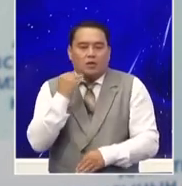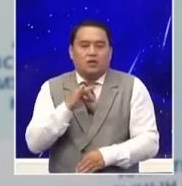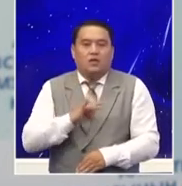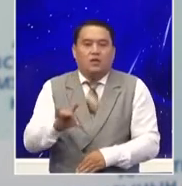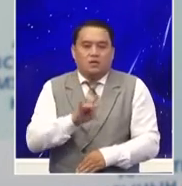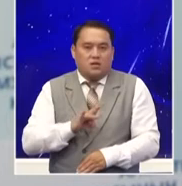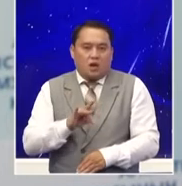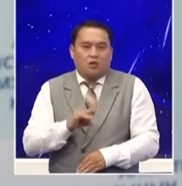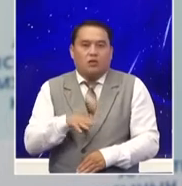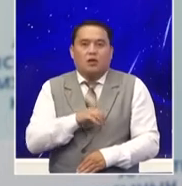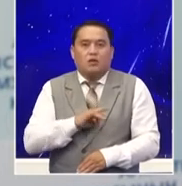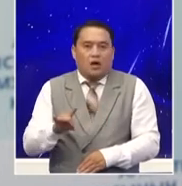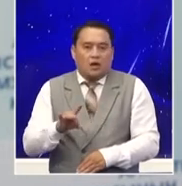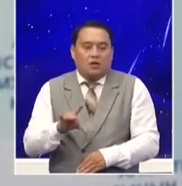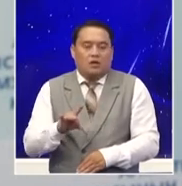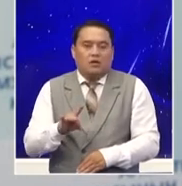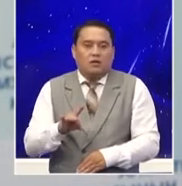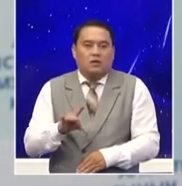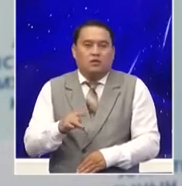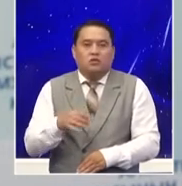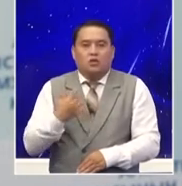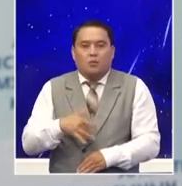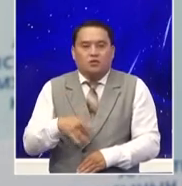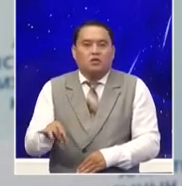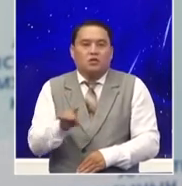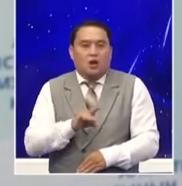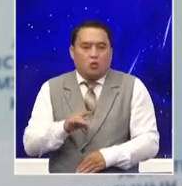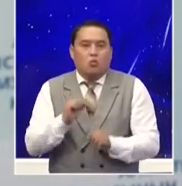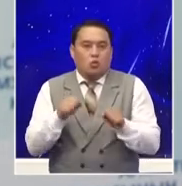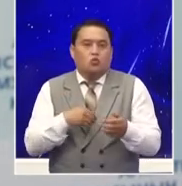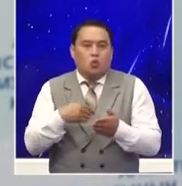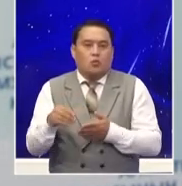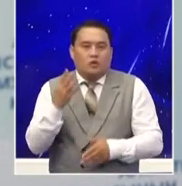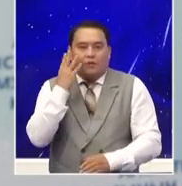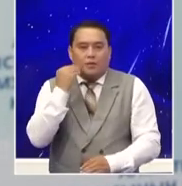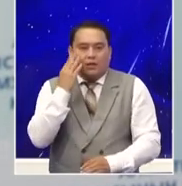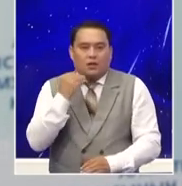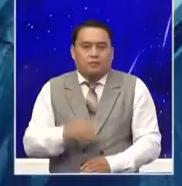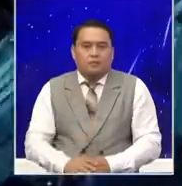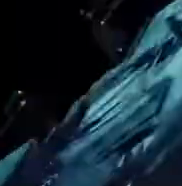Илийский, Талгарский, Жамбульский районы, они могут приобрести его в Алмате.